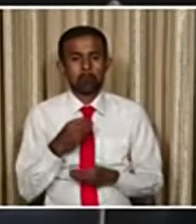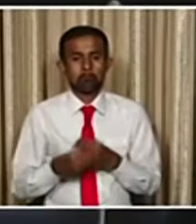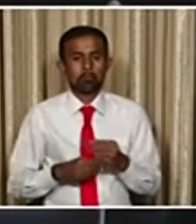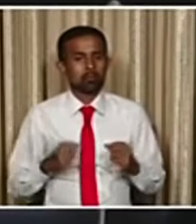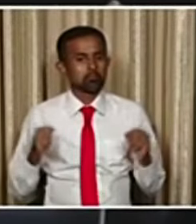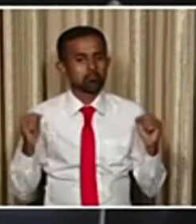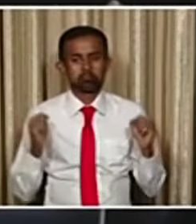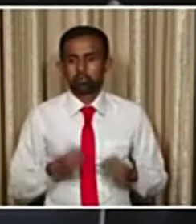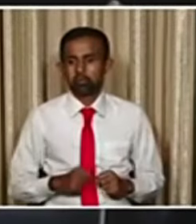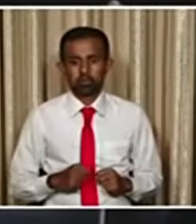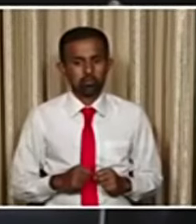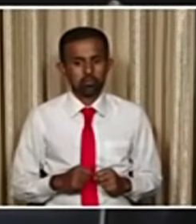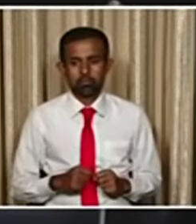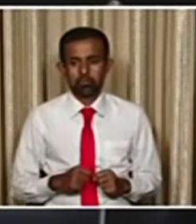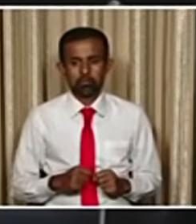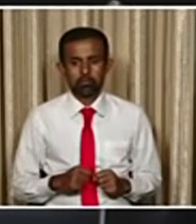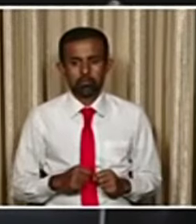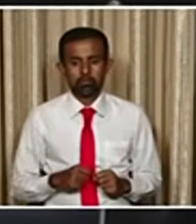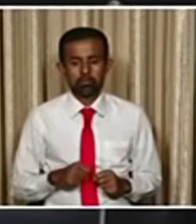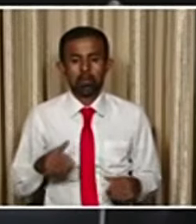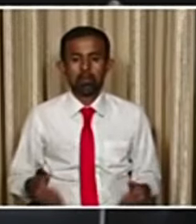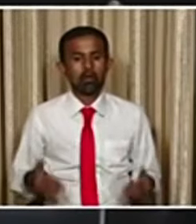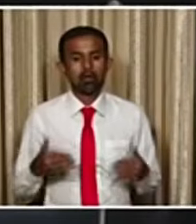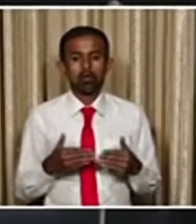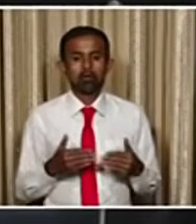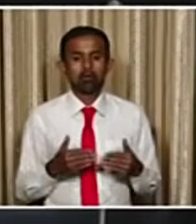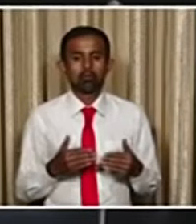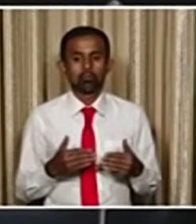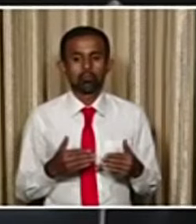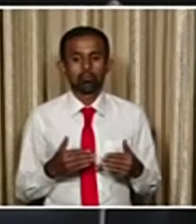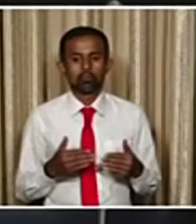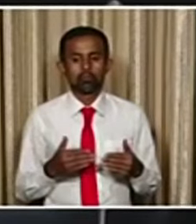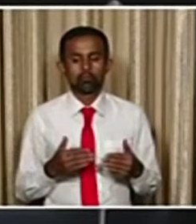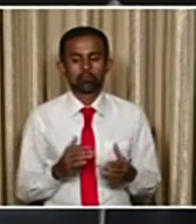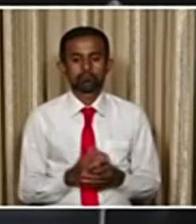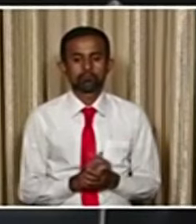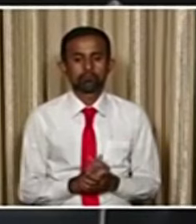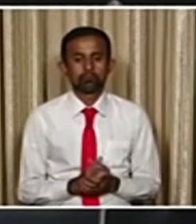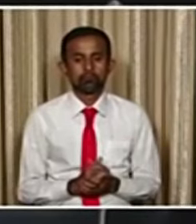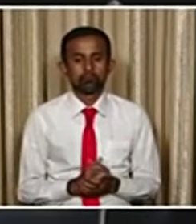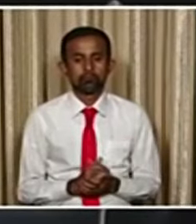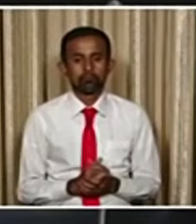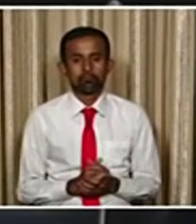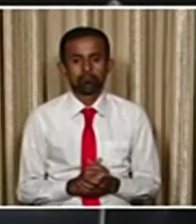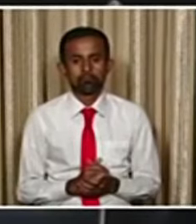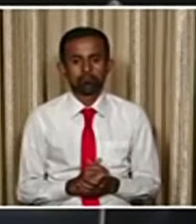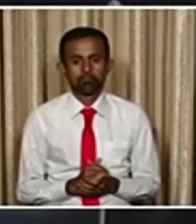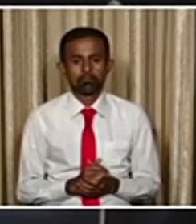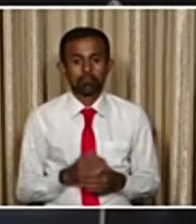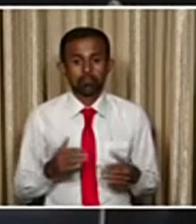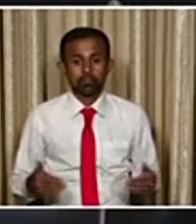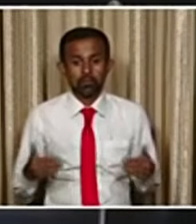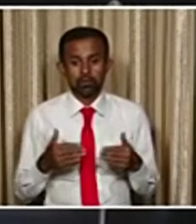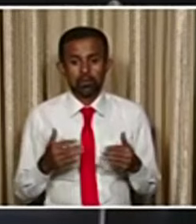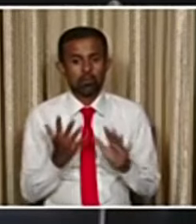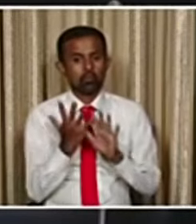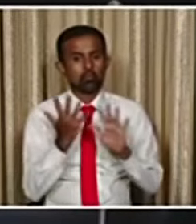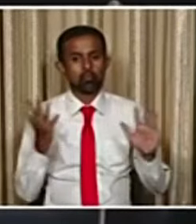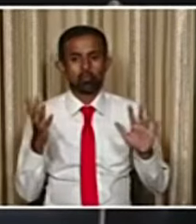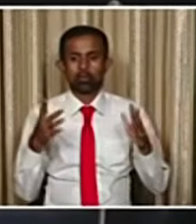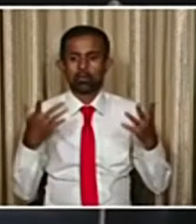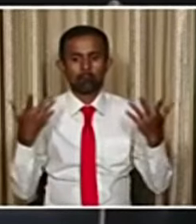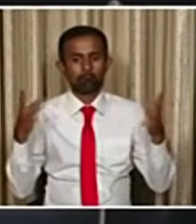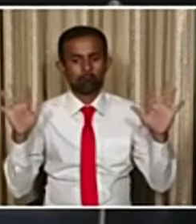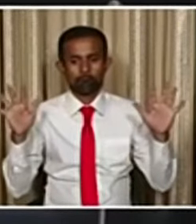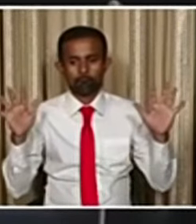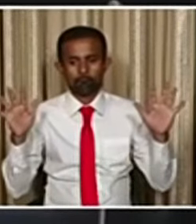ವ್ಯಾಪಾರ ಕಡಾವೆಟ್ಲ ತಿಬುಣ ಅದ ಮುಖದ ತತ್ವೆ ಯಾರು ಮಂತ್ರಿ ತುಮನಿ ಅದ ಸೀಲು ಪೋಲಿಂಗ್ ಅಪಿ ಇವತ್